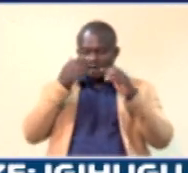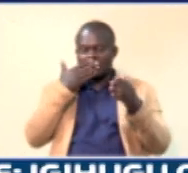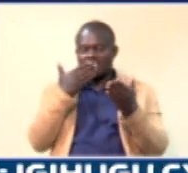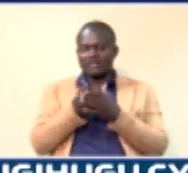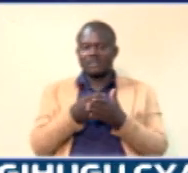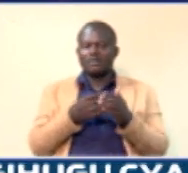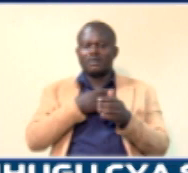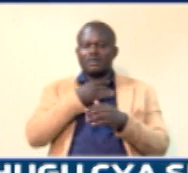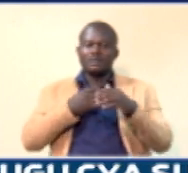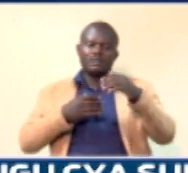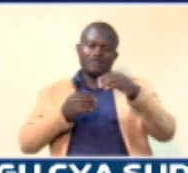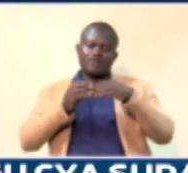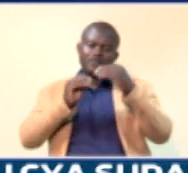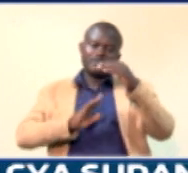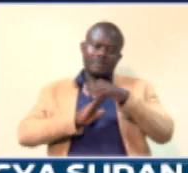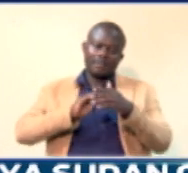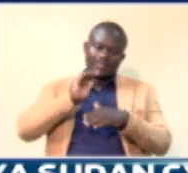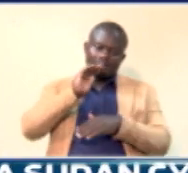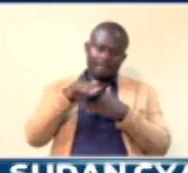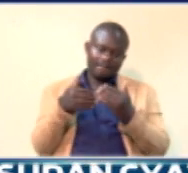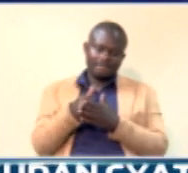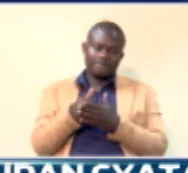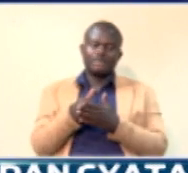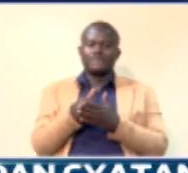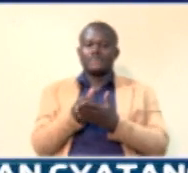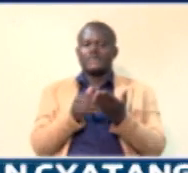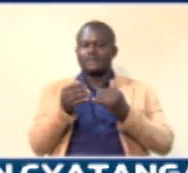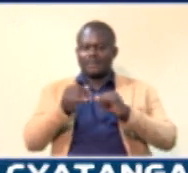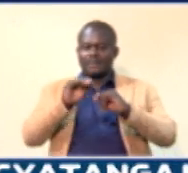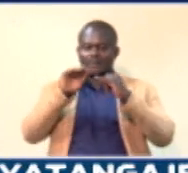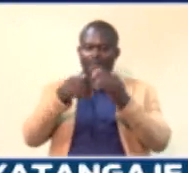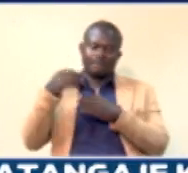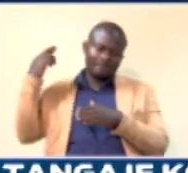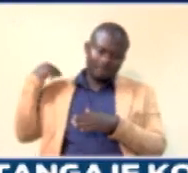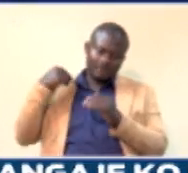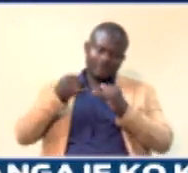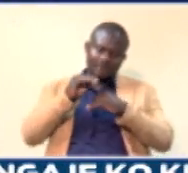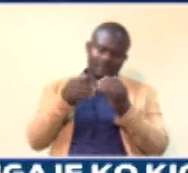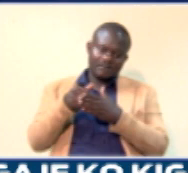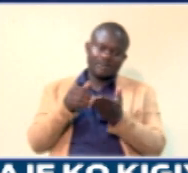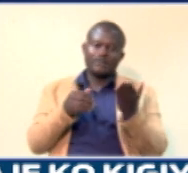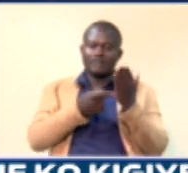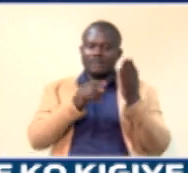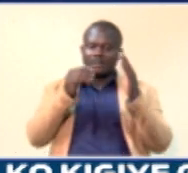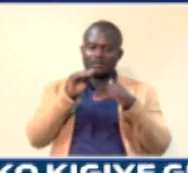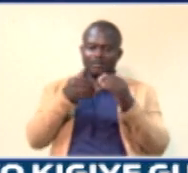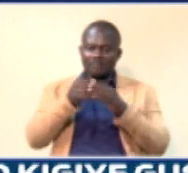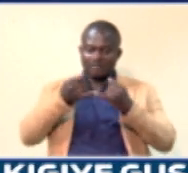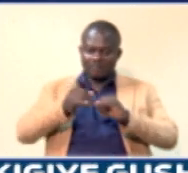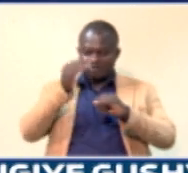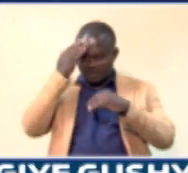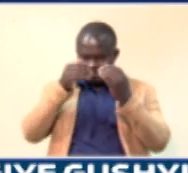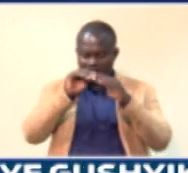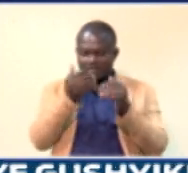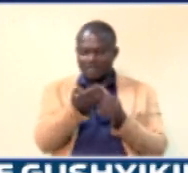abayobozi ku rwego rwo hejuru bashaka gushyiraho no kwereka isi yose, aba implementers noneho abashinzwe kwishyira mu bikorwa cyangwa abatekinisiye babishyire mu bikorwa